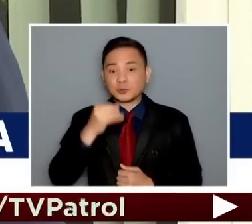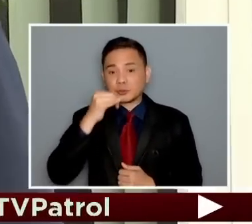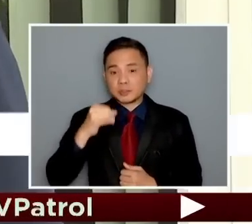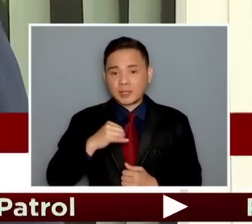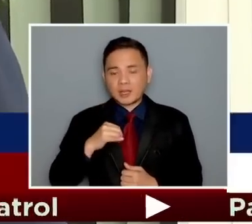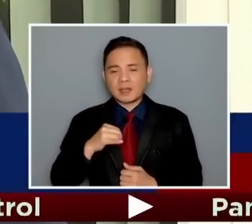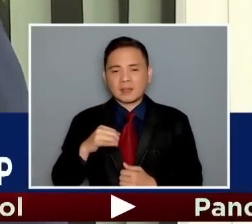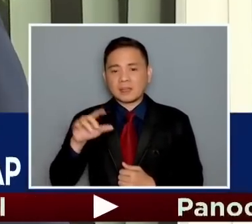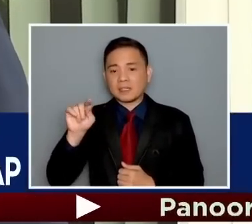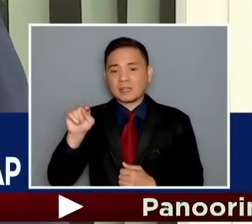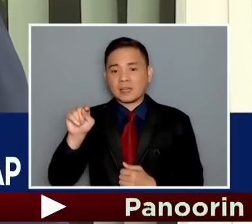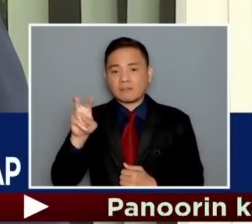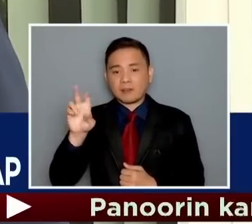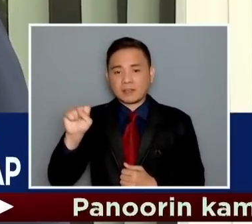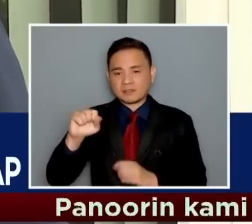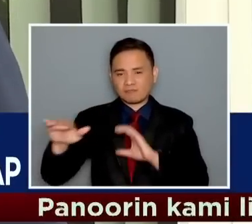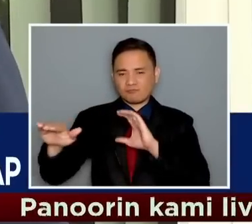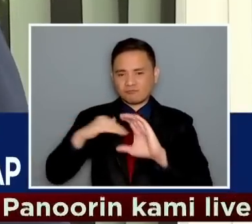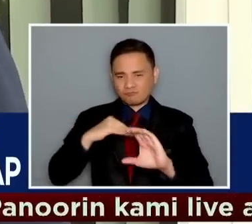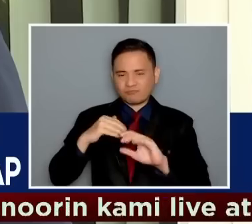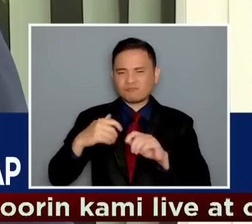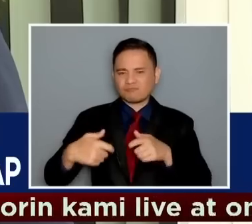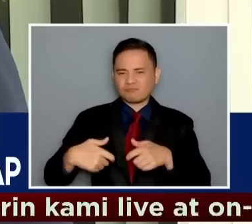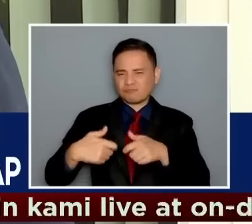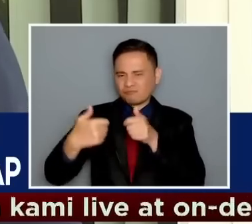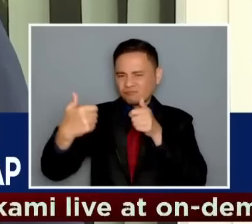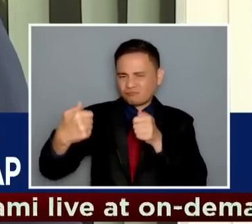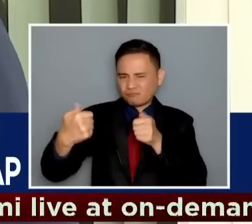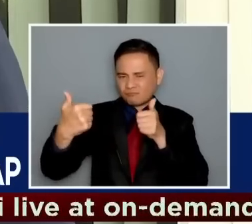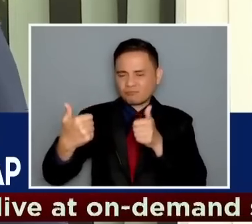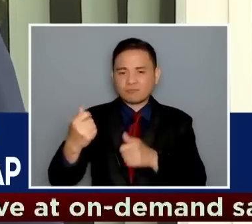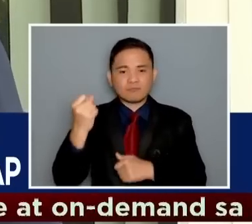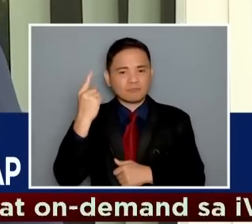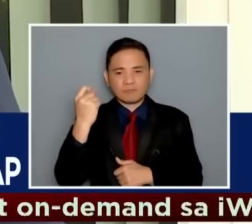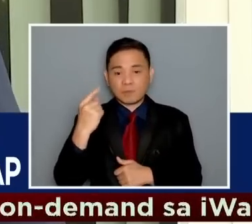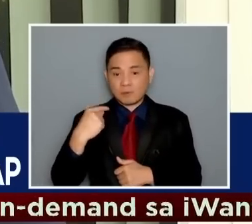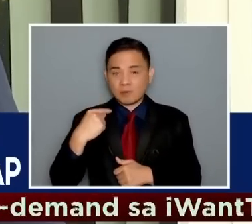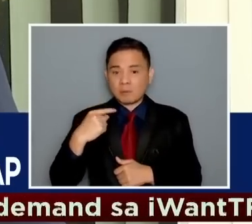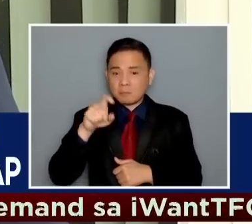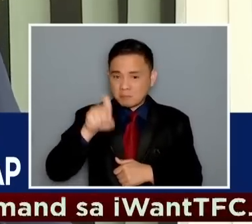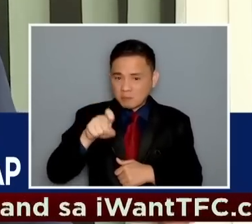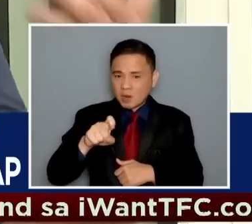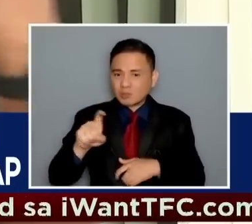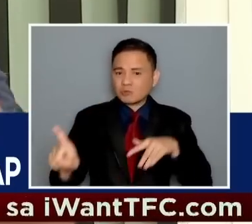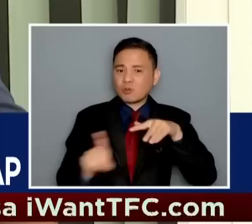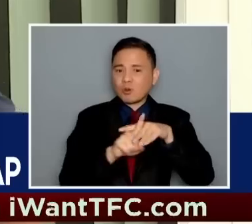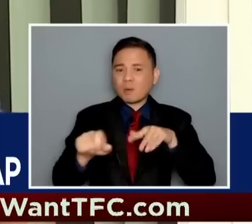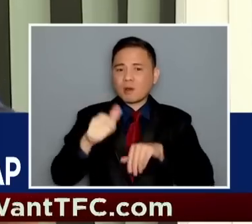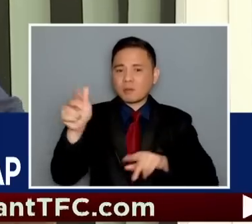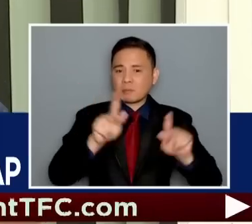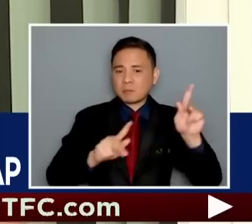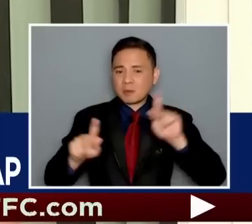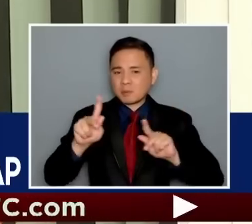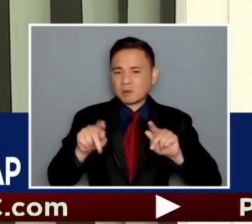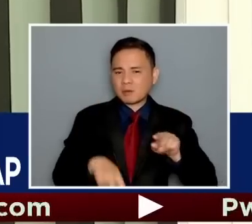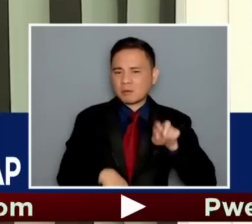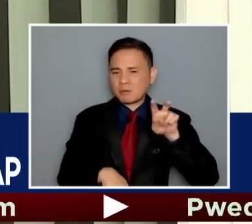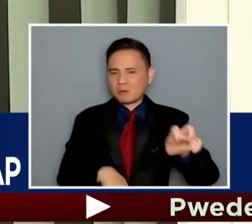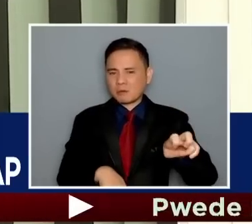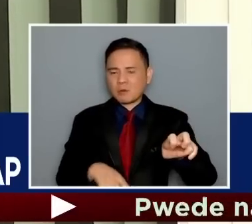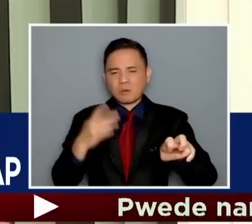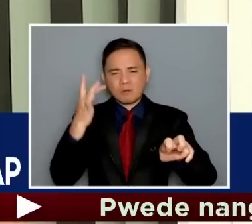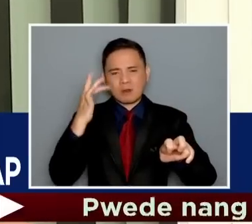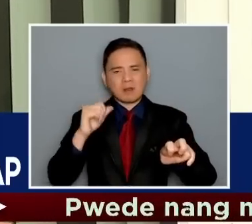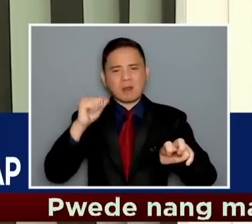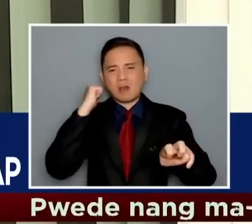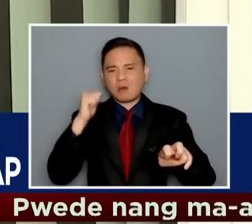I don't want to speak to somebody na walang present na ibang tao kasi I don't want words twisted. So if I